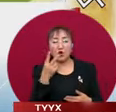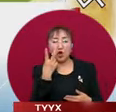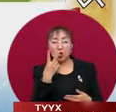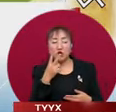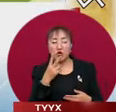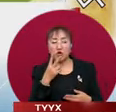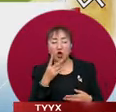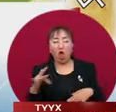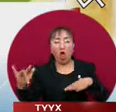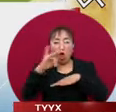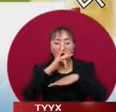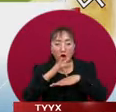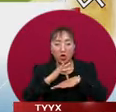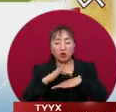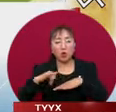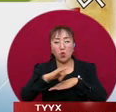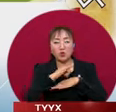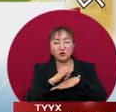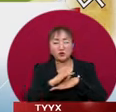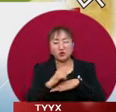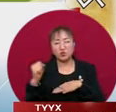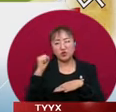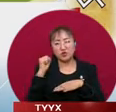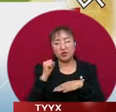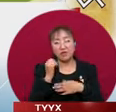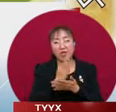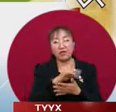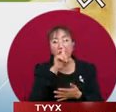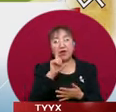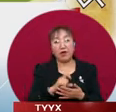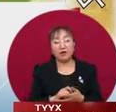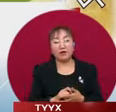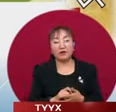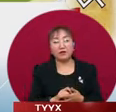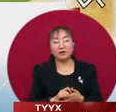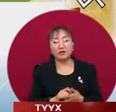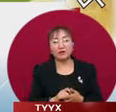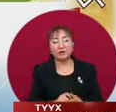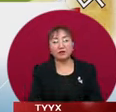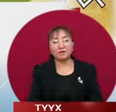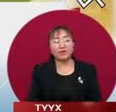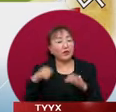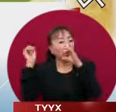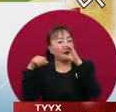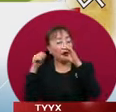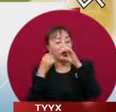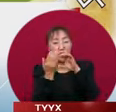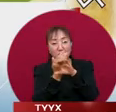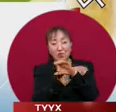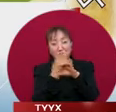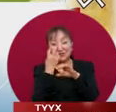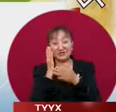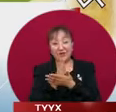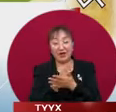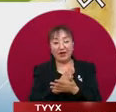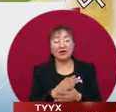хамгийн хүчрэхэг байсан бэ гэсэн. За тэгвэл бид нар бичлэгэн дээр видео хичээл дээр үзсэн тийм ээ. Видео хичээл дээр